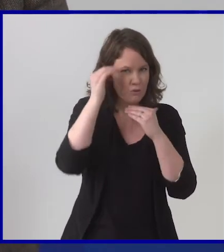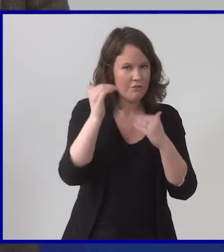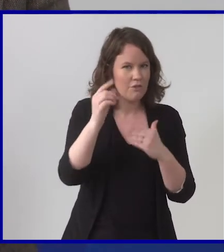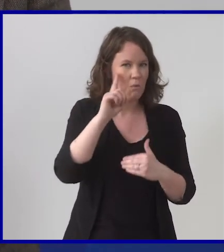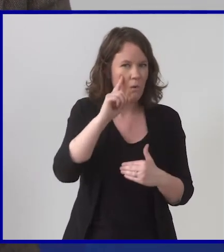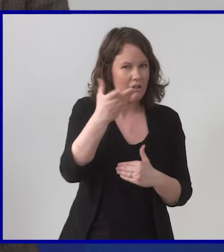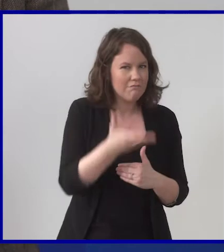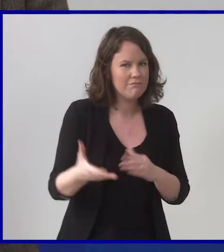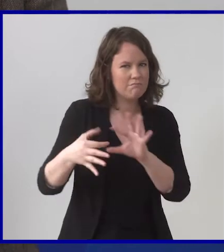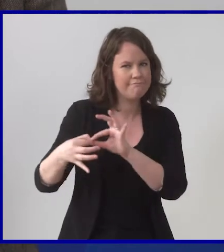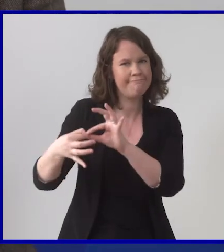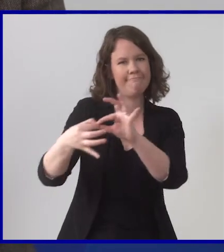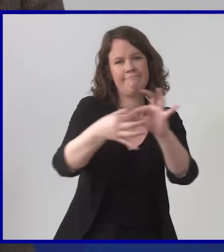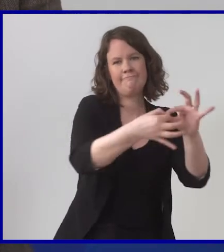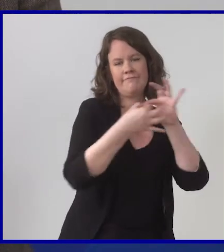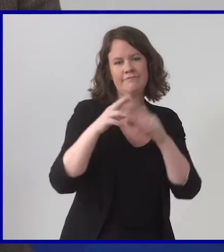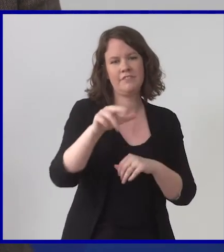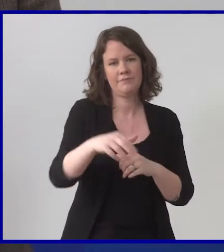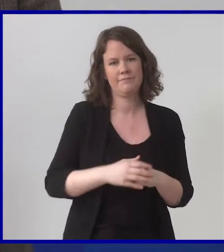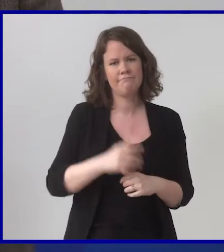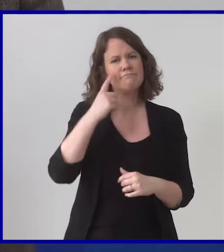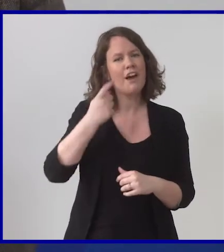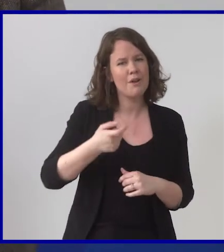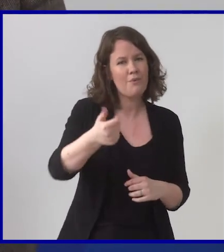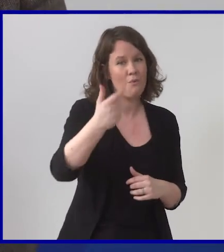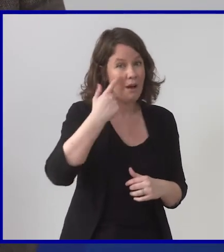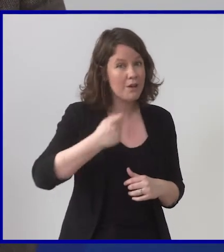celui encore plus précieux de la solidarité.